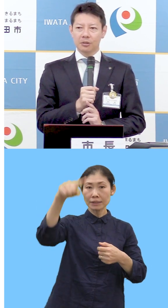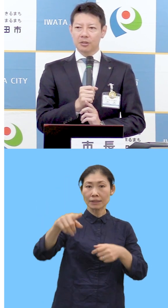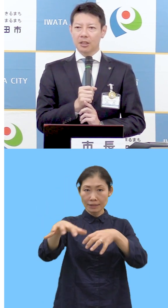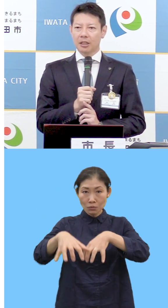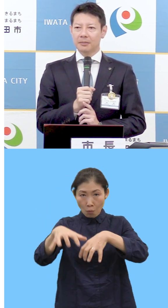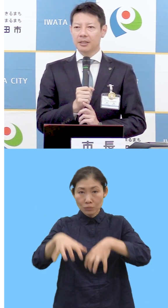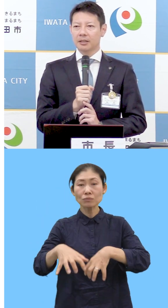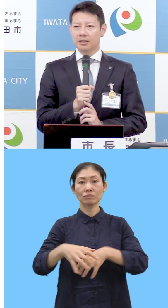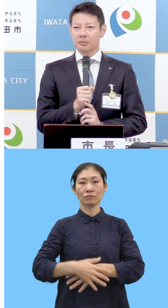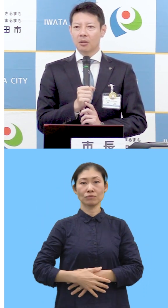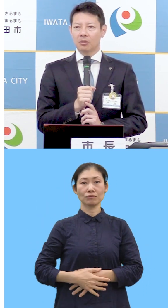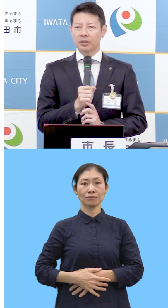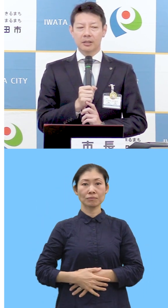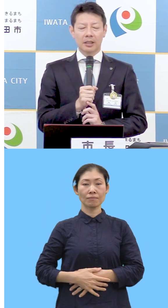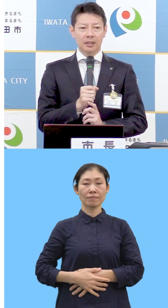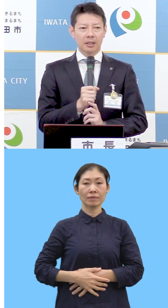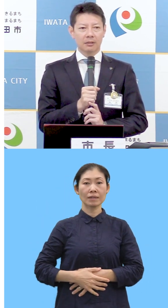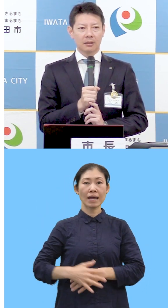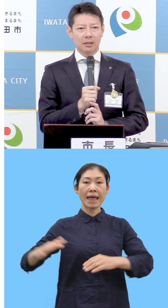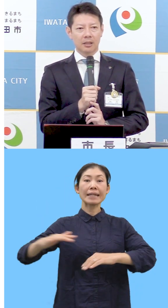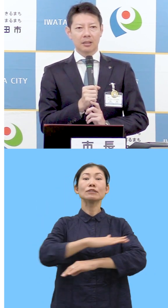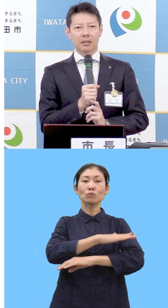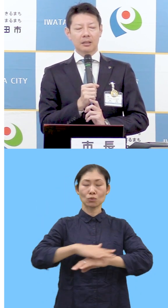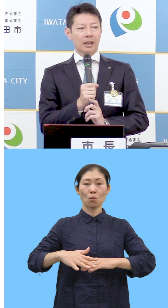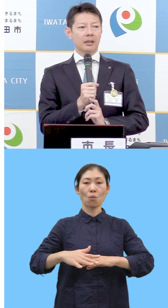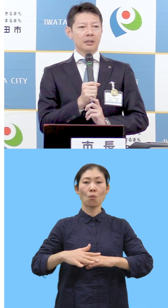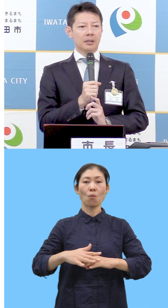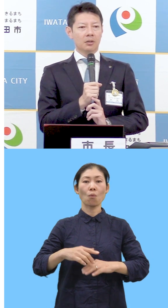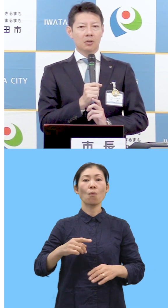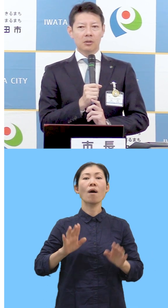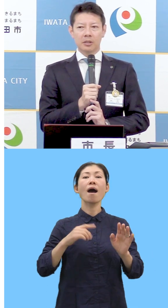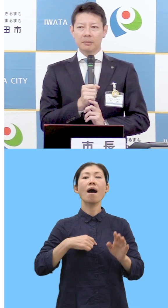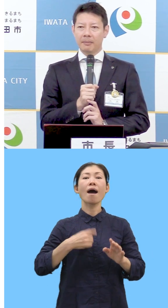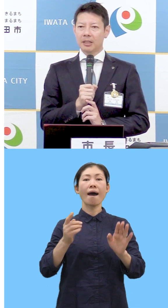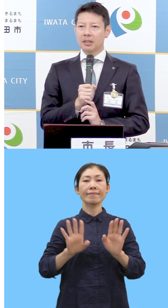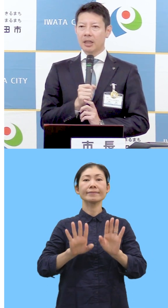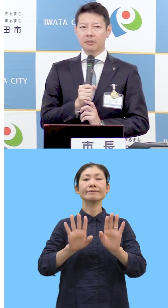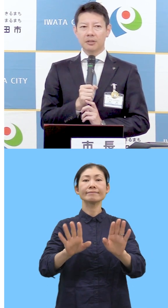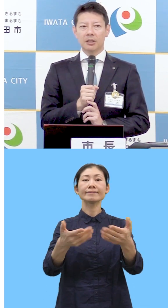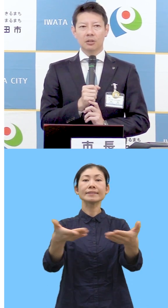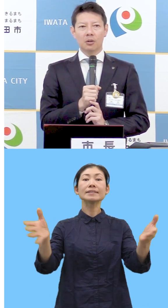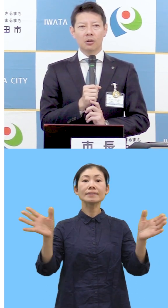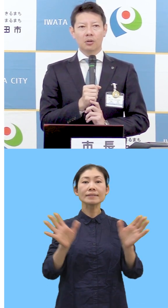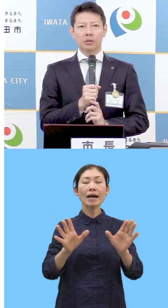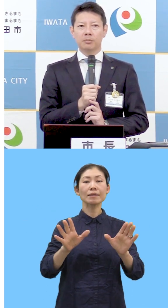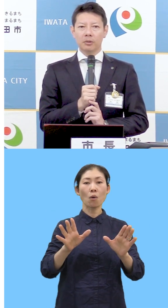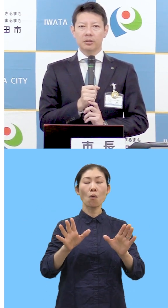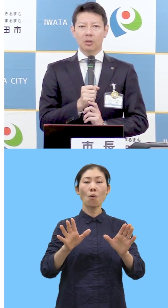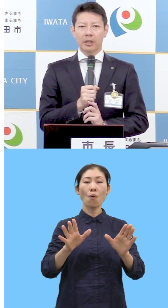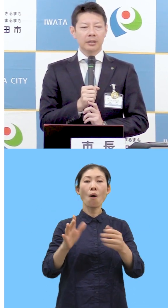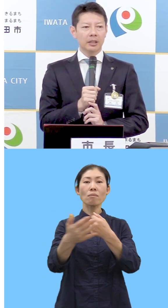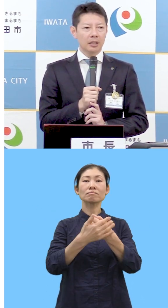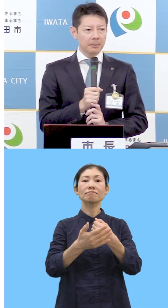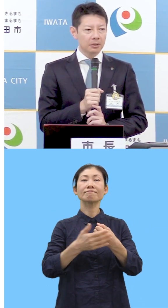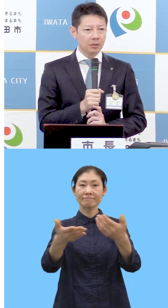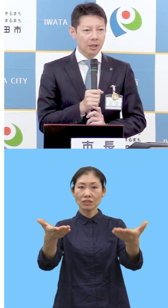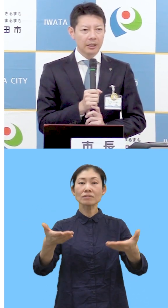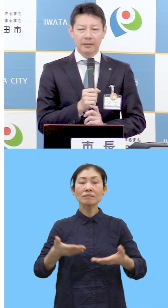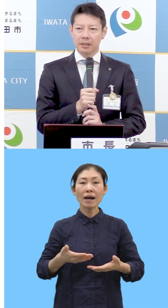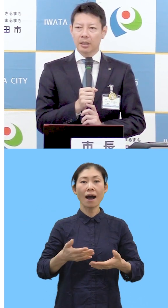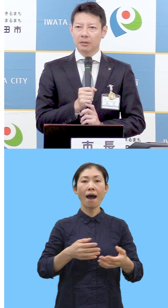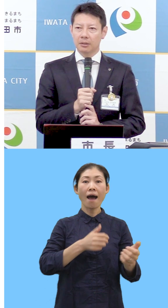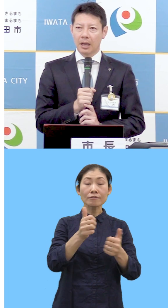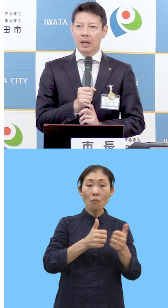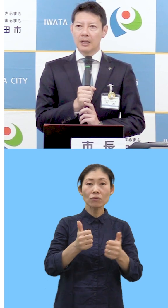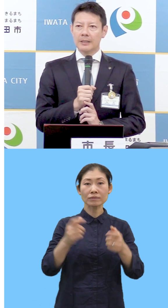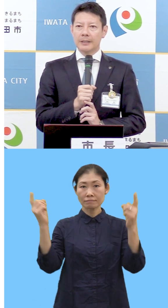また陸上自衛隊の皆さんたちもお手伝いに来てくださっていて、こう今までにない雰囲気のこうスポーツとエンターテインメントを掛